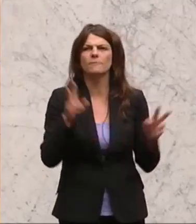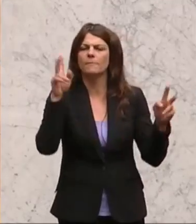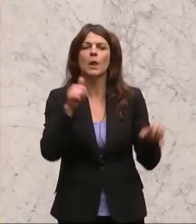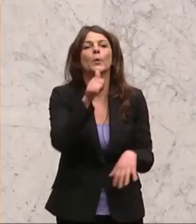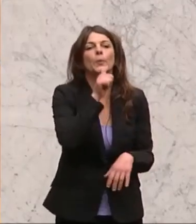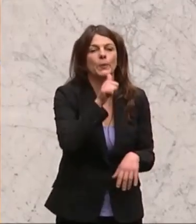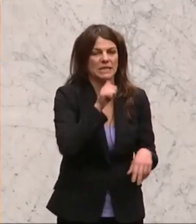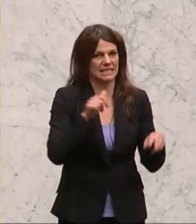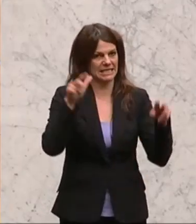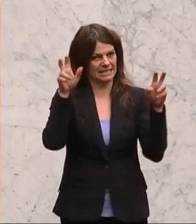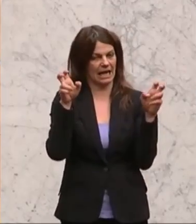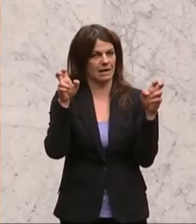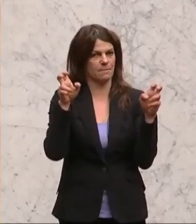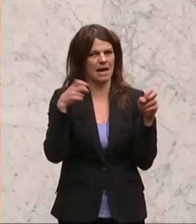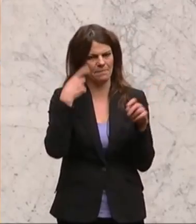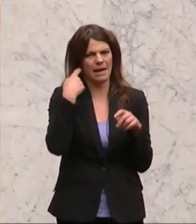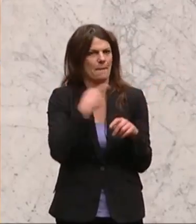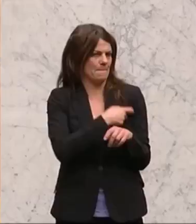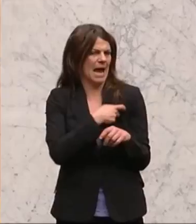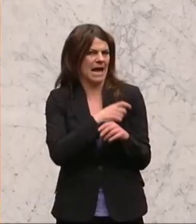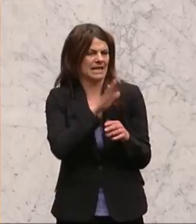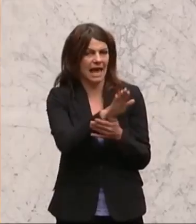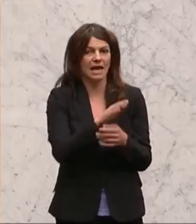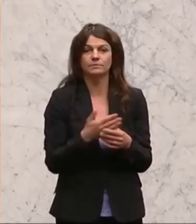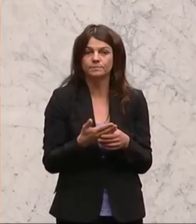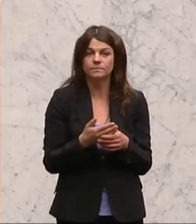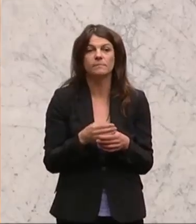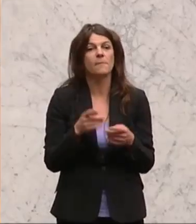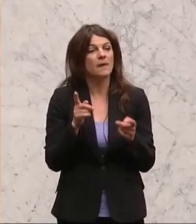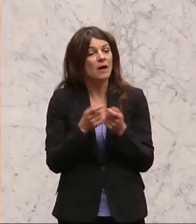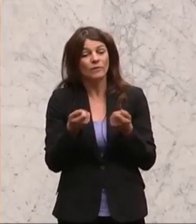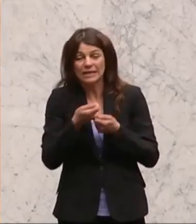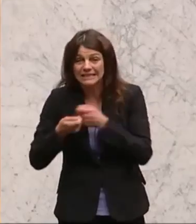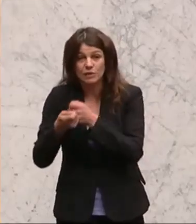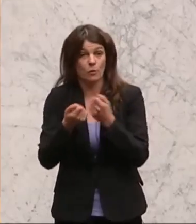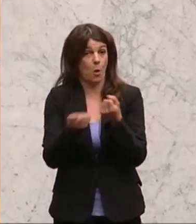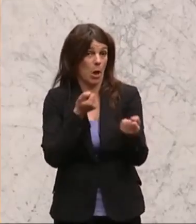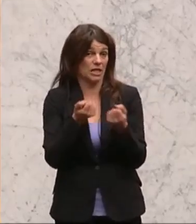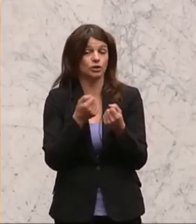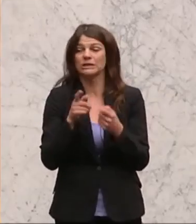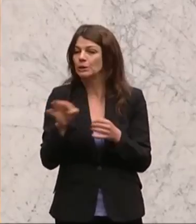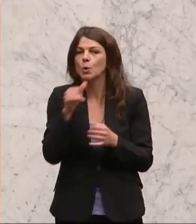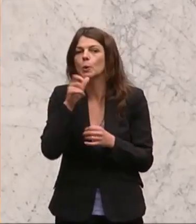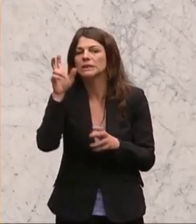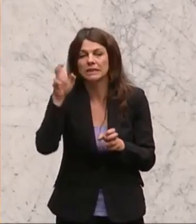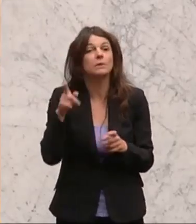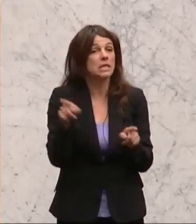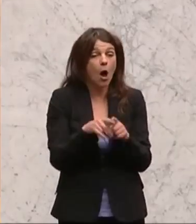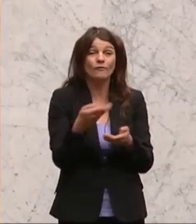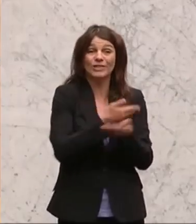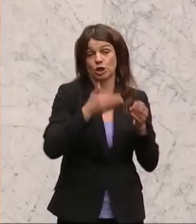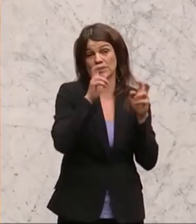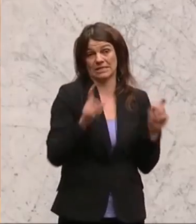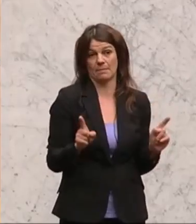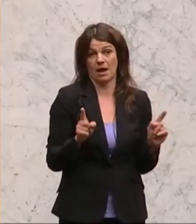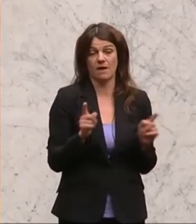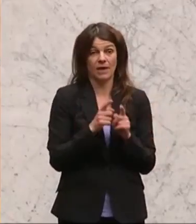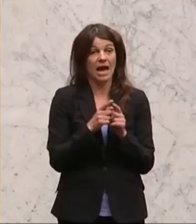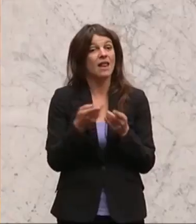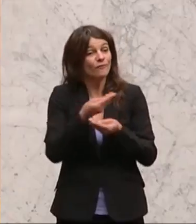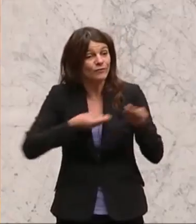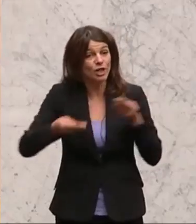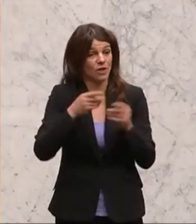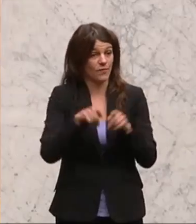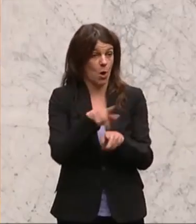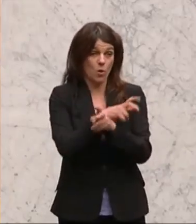grünes Thema, jetzt nicht im parteipolitischen, sondern im gesellschaftlichen politischen Sinne. Es ist auch ein wirtschaftspolitisches Thema, denn eine Ökonomie wie die österreichische,